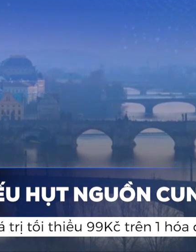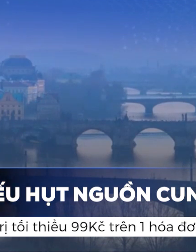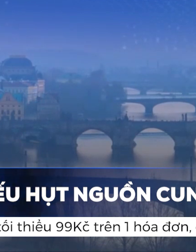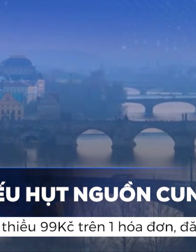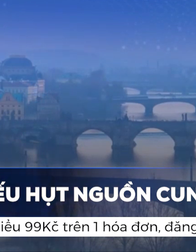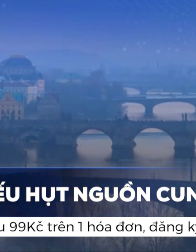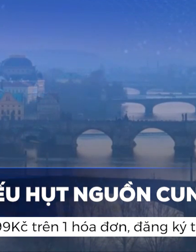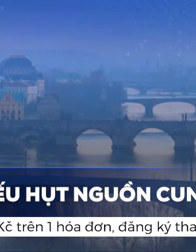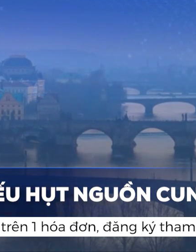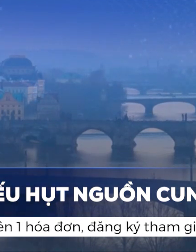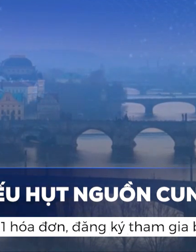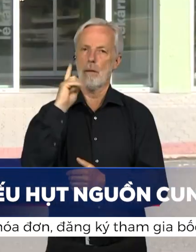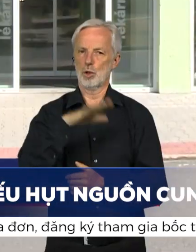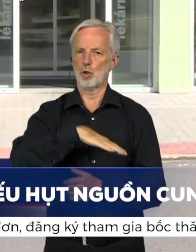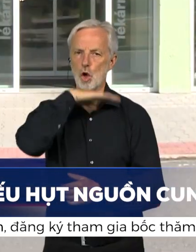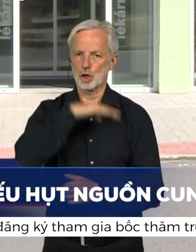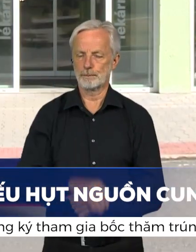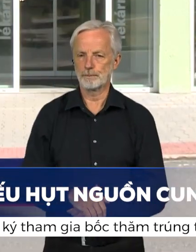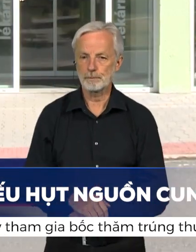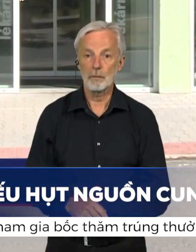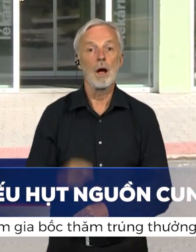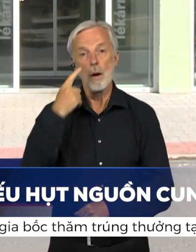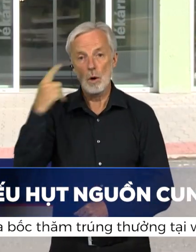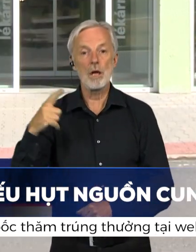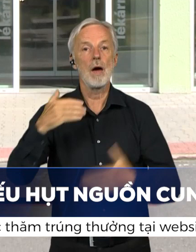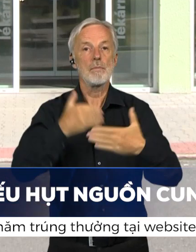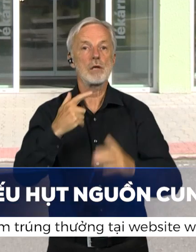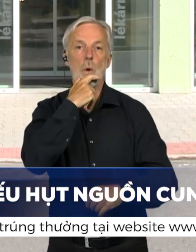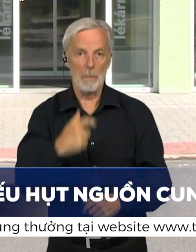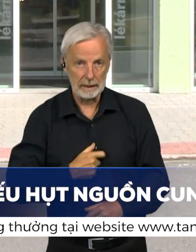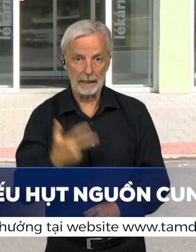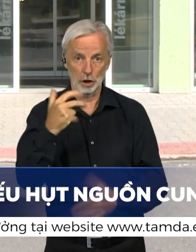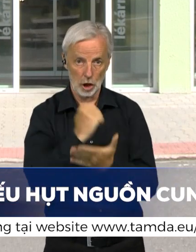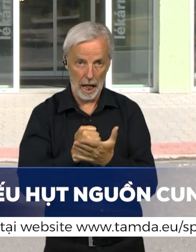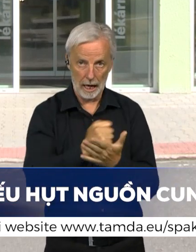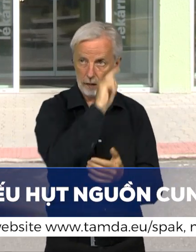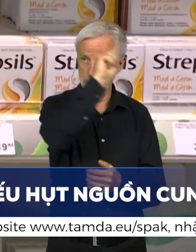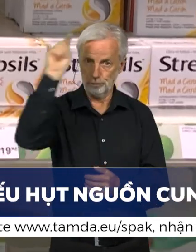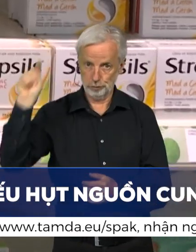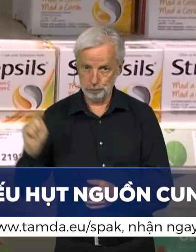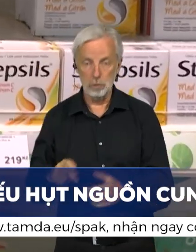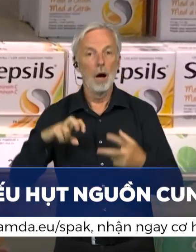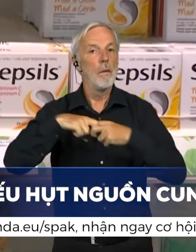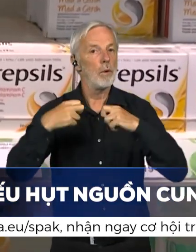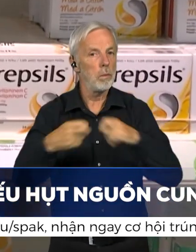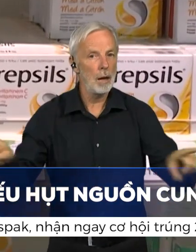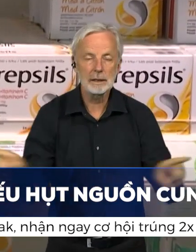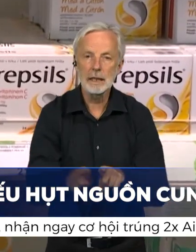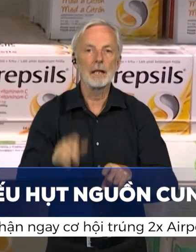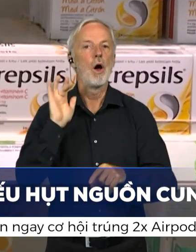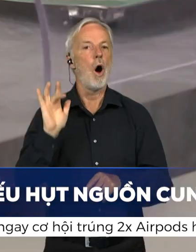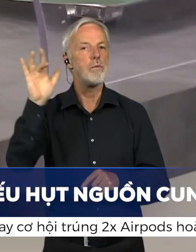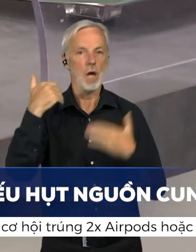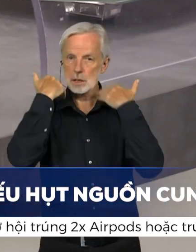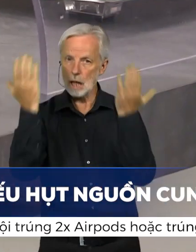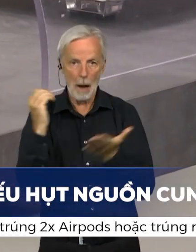phức tạp trong quá trình điều trị. Tình trạng khan hiếm thuốc điều trị đang diễn ra khá phổ biến tại các hiệu thuốc trên khắp đất Séc. Theo